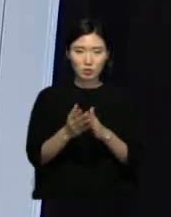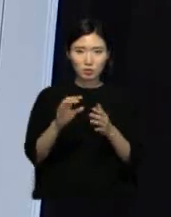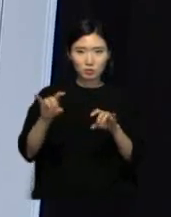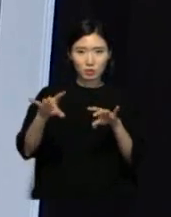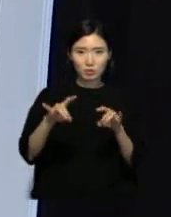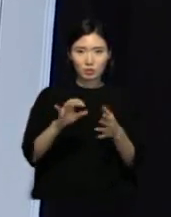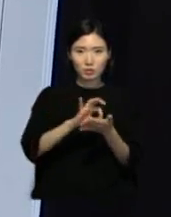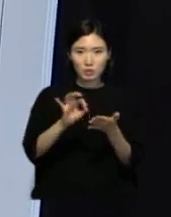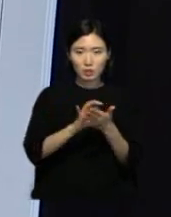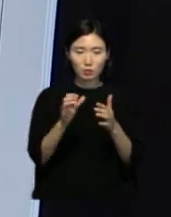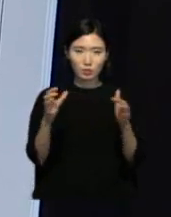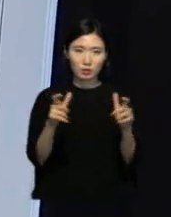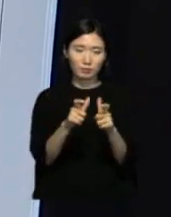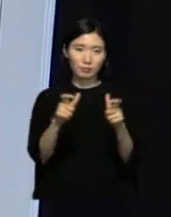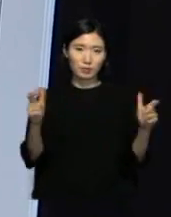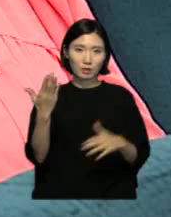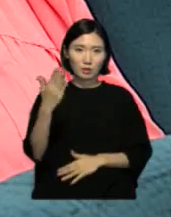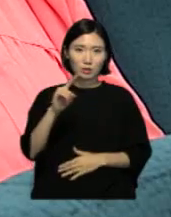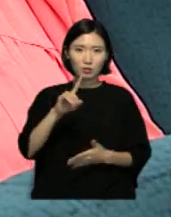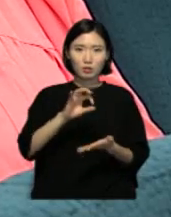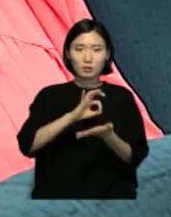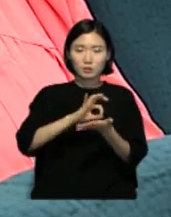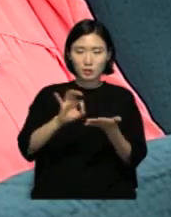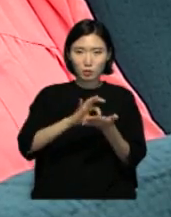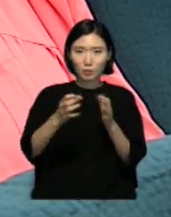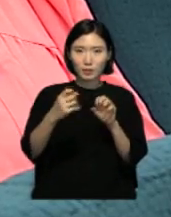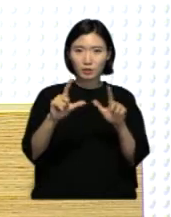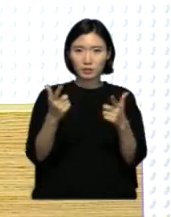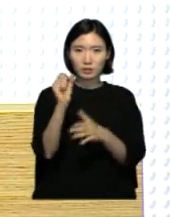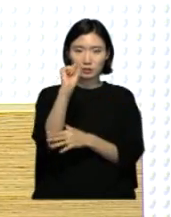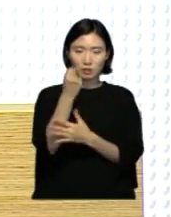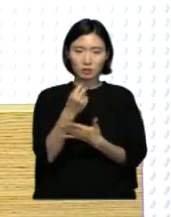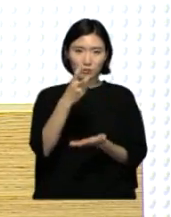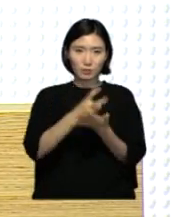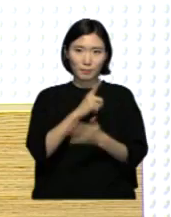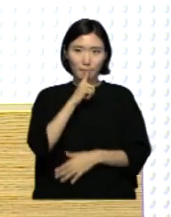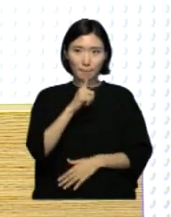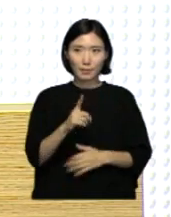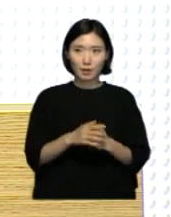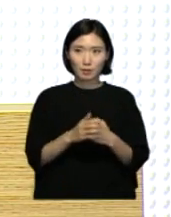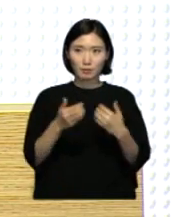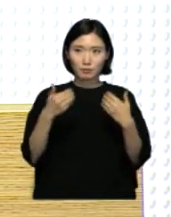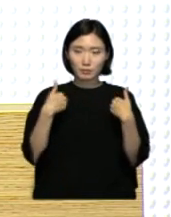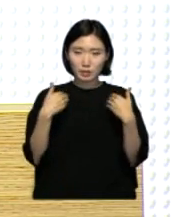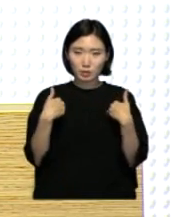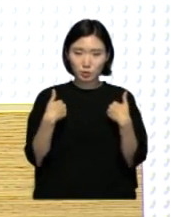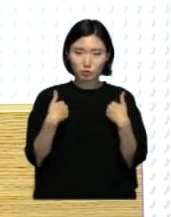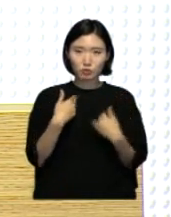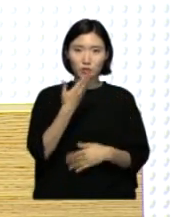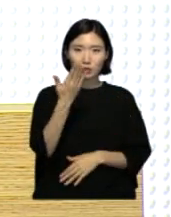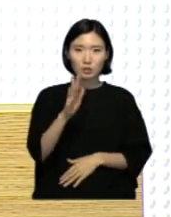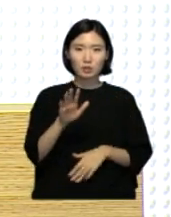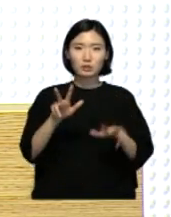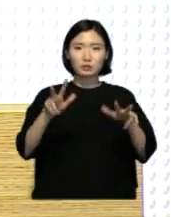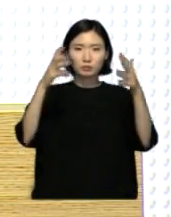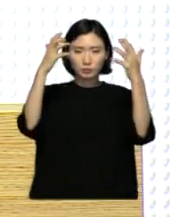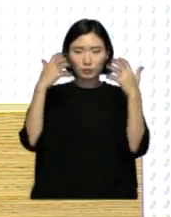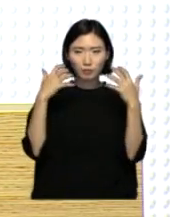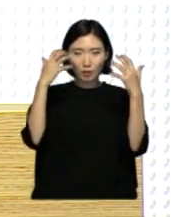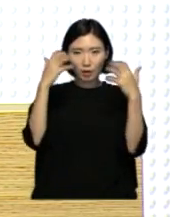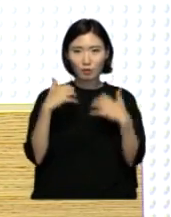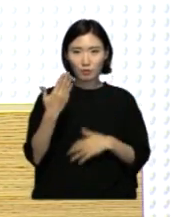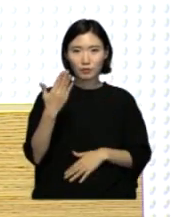늘어났는데 이를 전혀 반영하지 않은 낡은 제도란 겁니다. 필수품이 된 지금 금년 여름에 이렇게 도와서